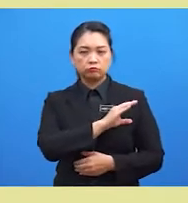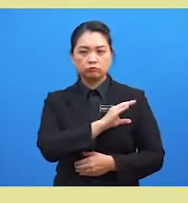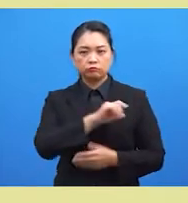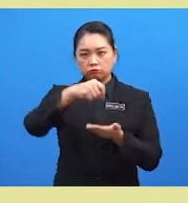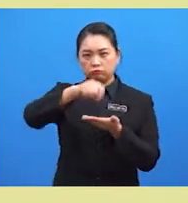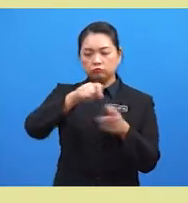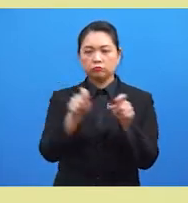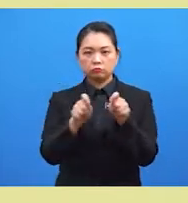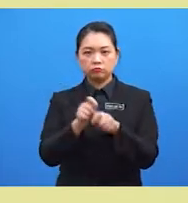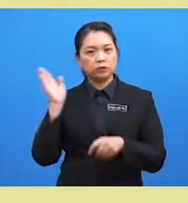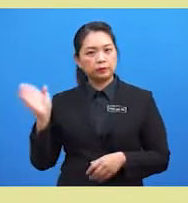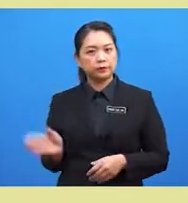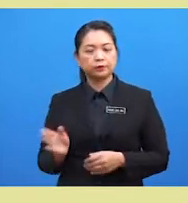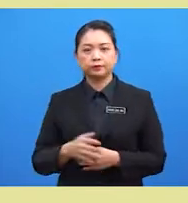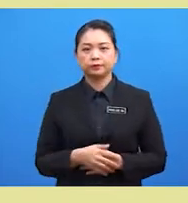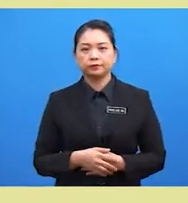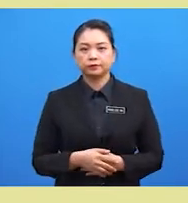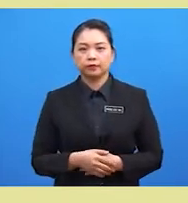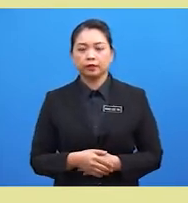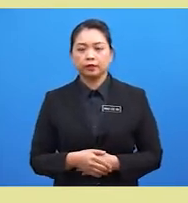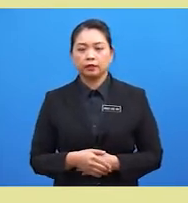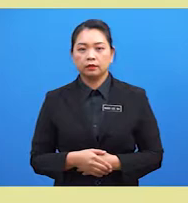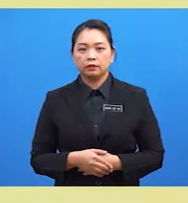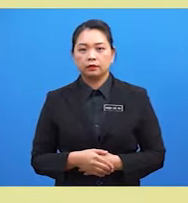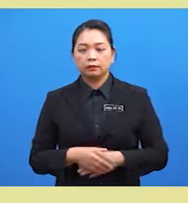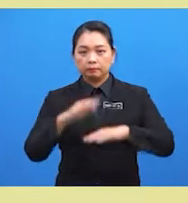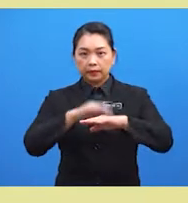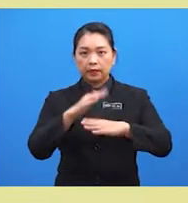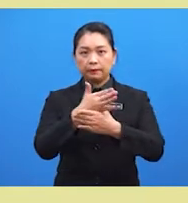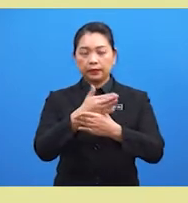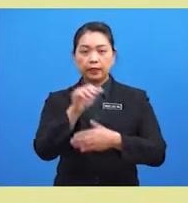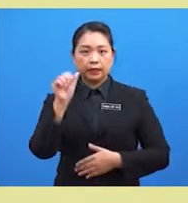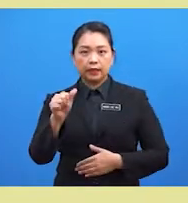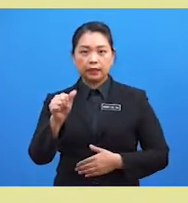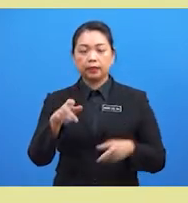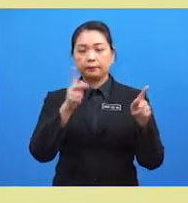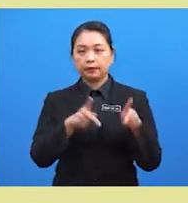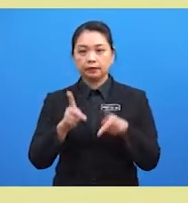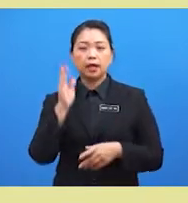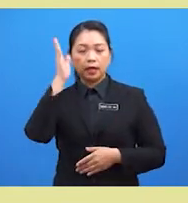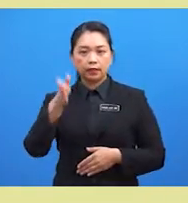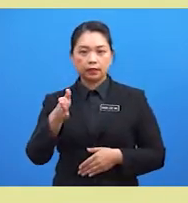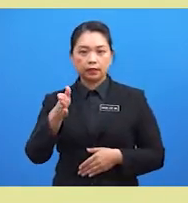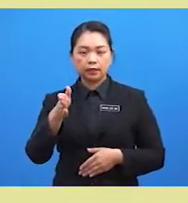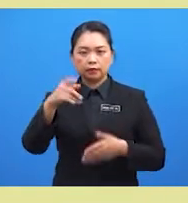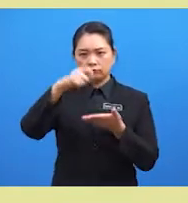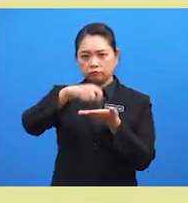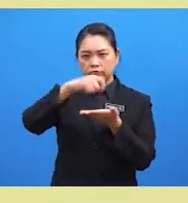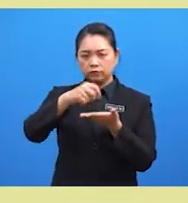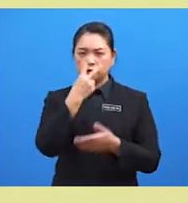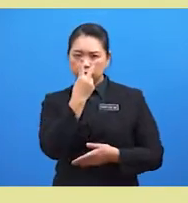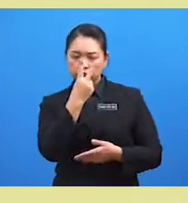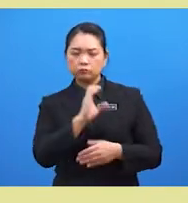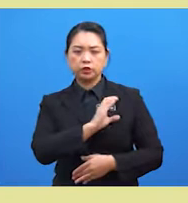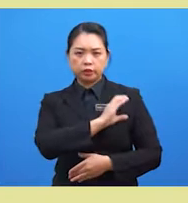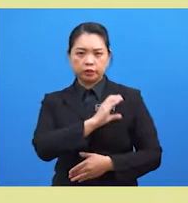seperti berikut. Pada bahagian A, para pelajar akan dinilai dari segi